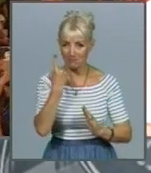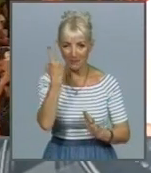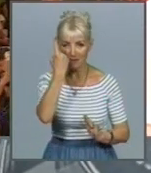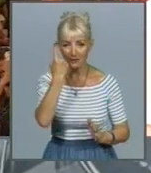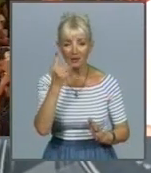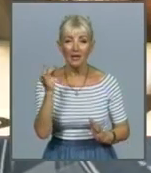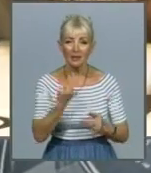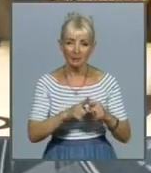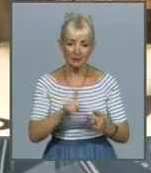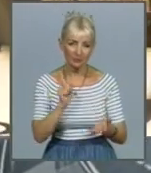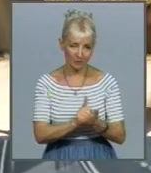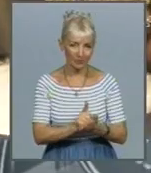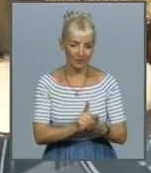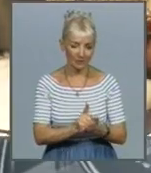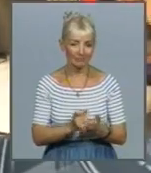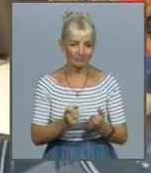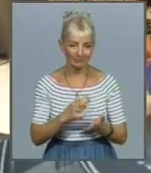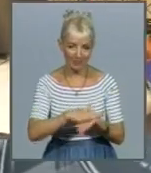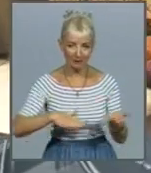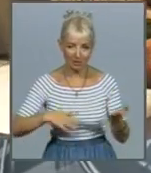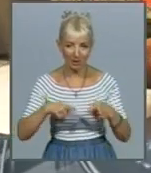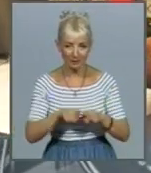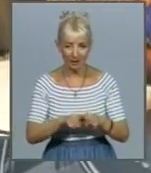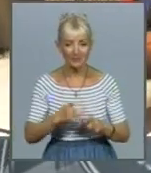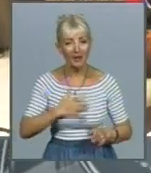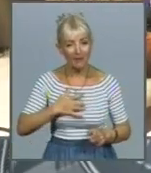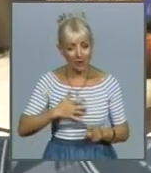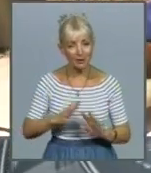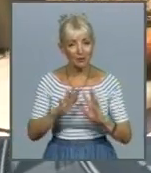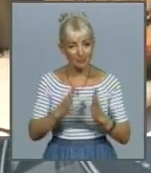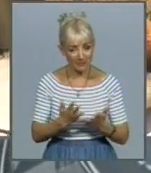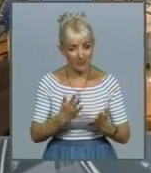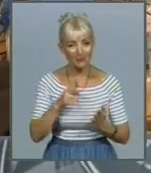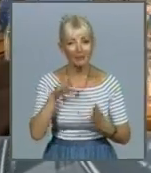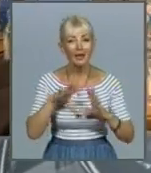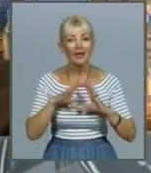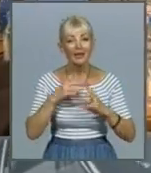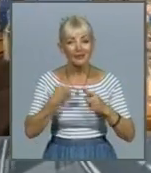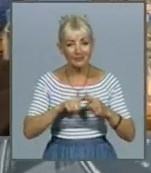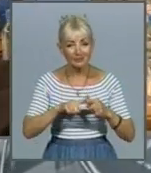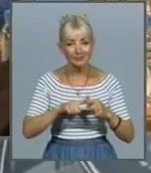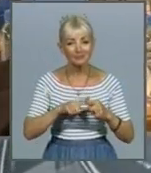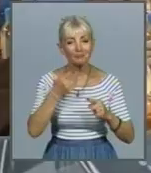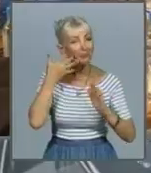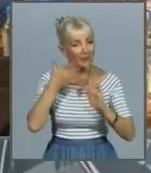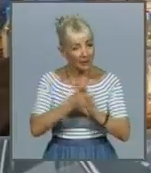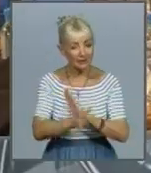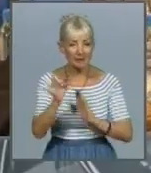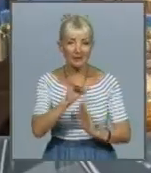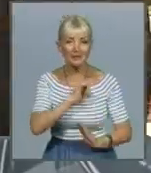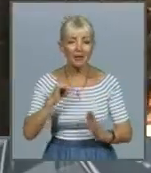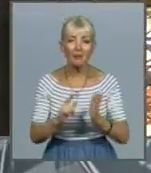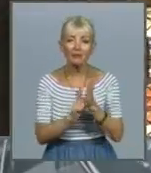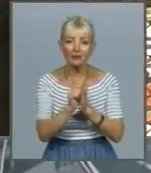держать марку важностью момента участники харькова open cup всемирная лиги wwf и прониклись и с самого